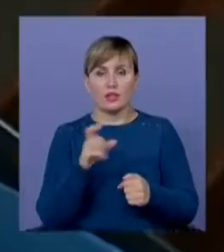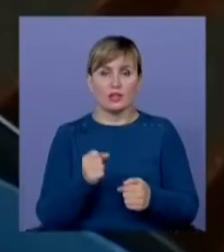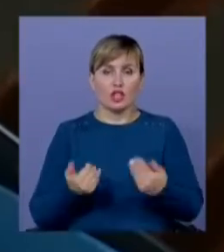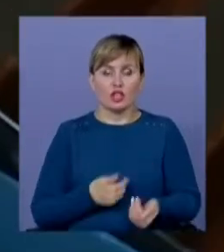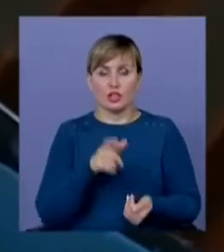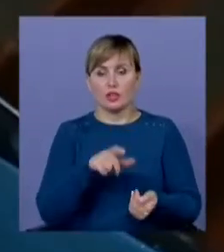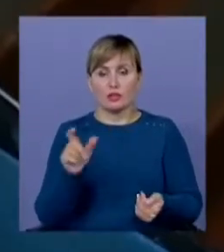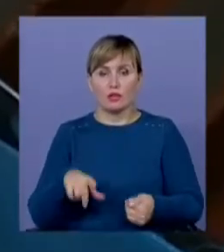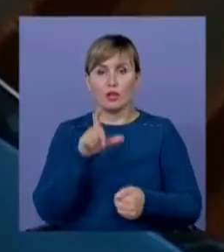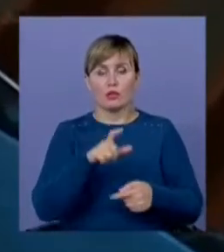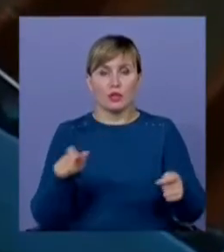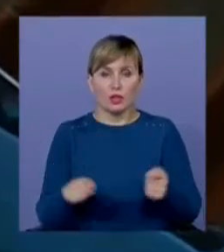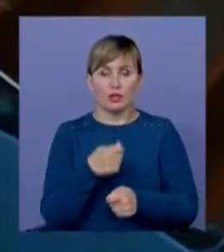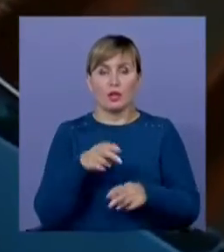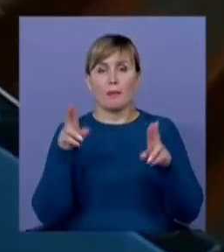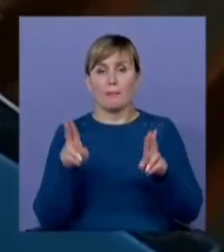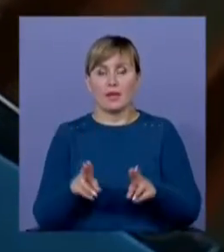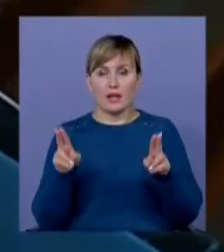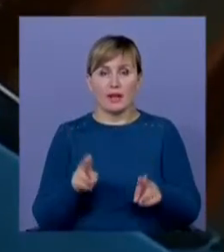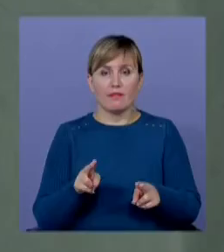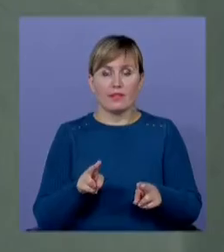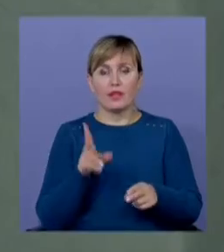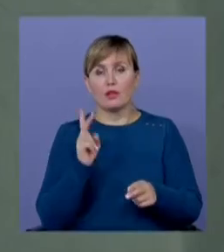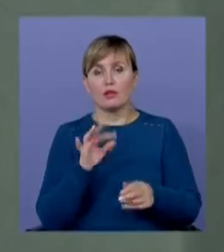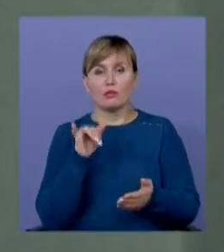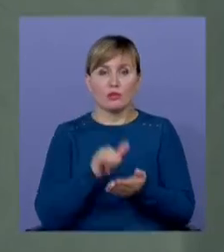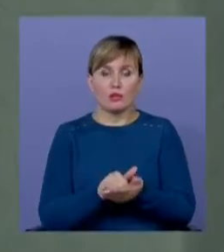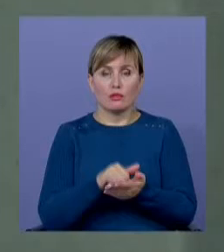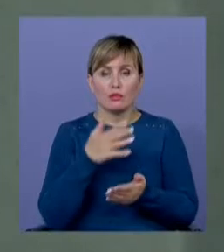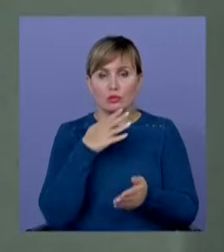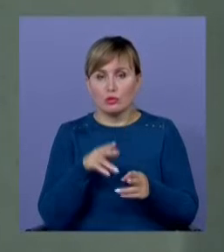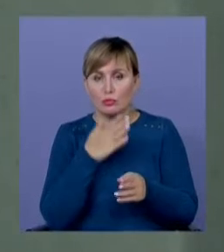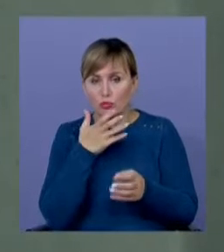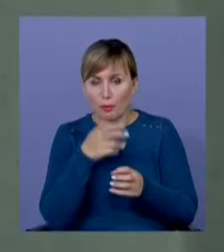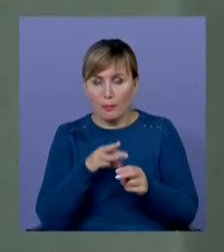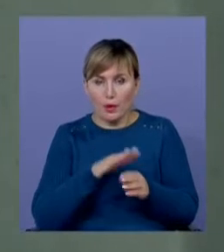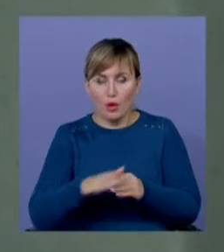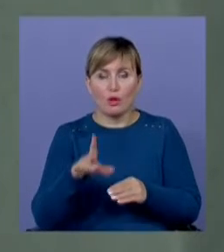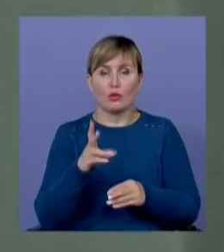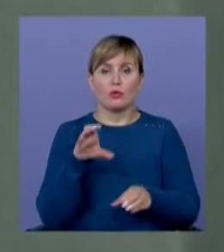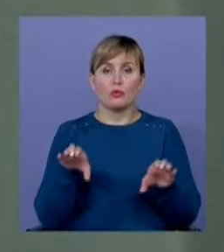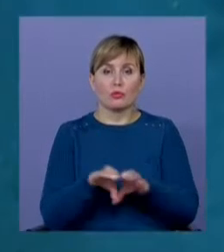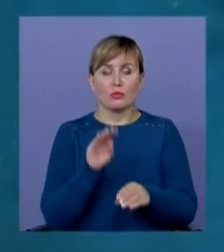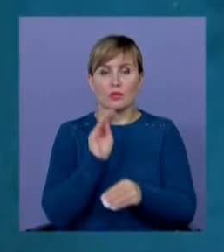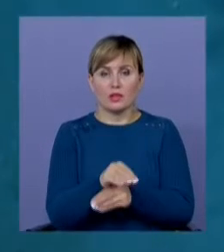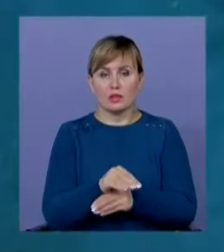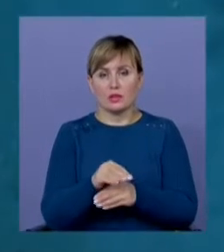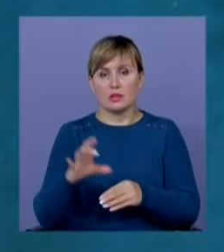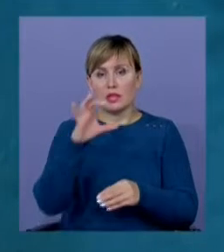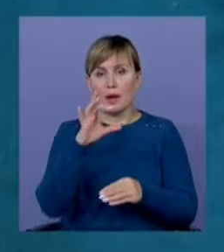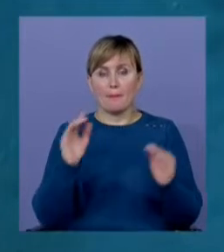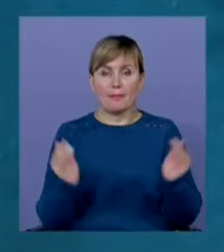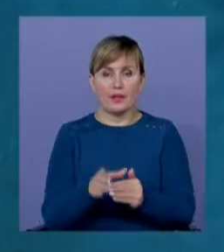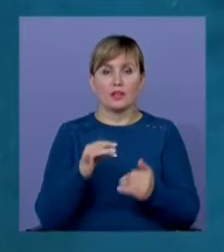жильцов. Люди нарушили правила эксплуатации стояка. Кто-то установил теплые полы, а кто-то поставил трубу несколькими диаметрами меньше.